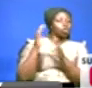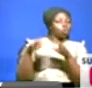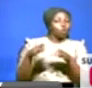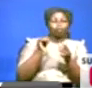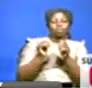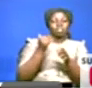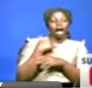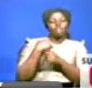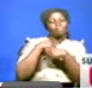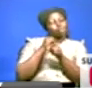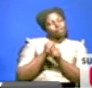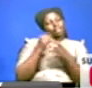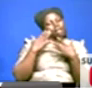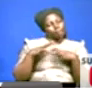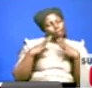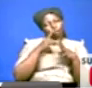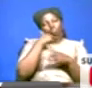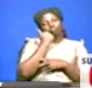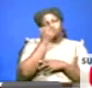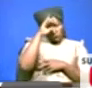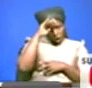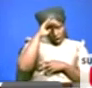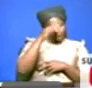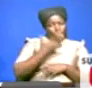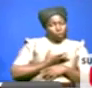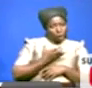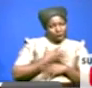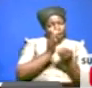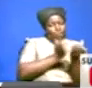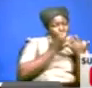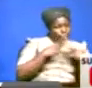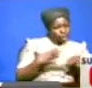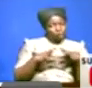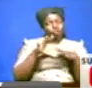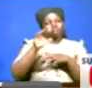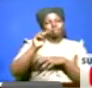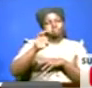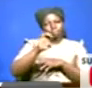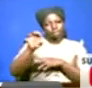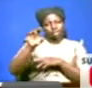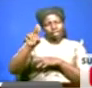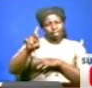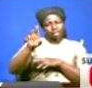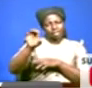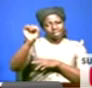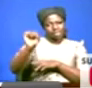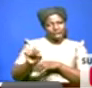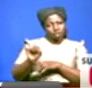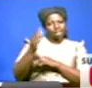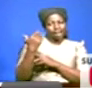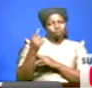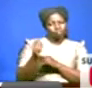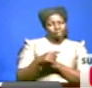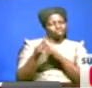limekuwa likihangaisha wamiliki wa bar na wafanya biashara huko Mbeere Kusini katika muda wa mwezi mmoja uliopita. Seneta wa